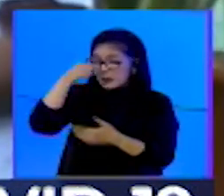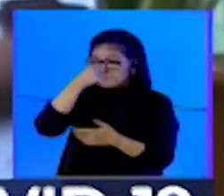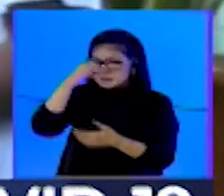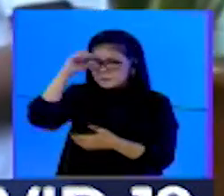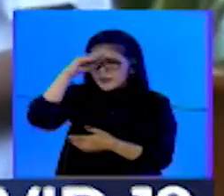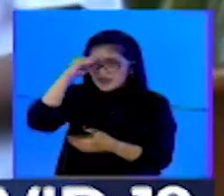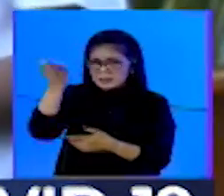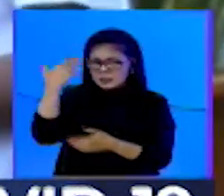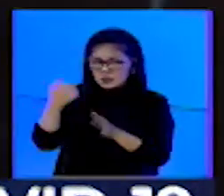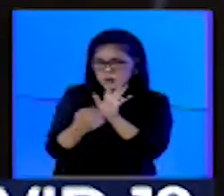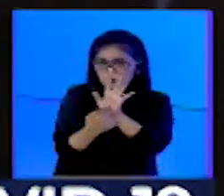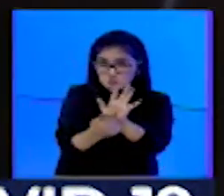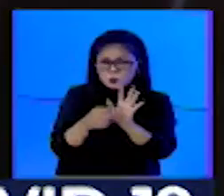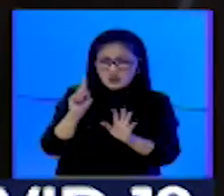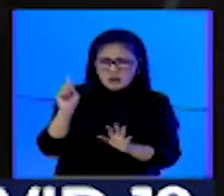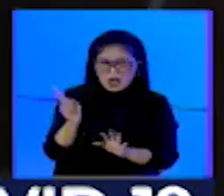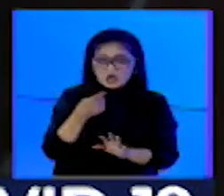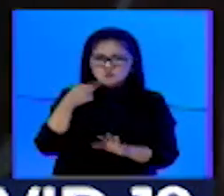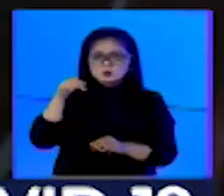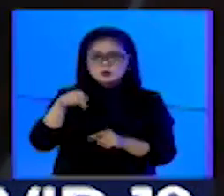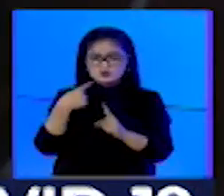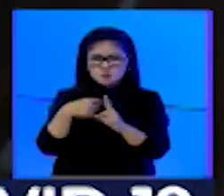corona usai menjalani swab test beberapa hari lalu.